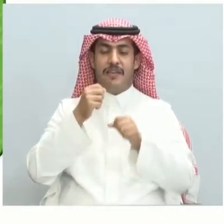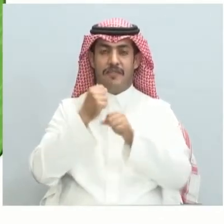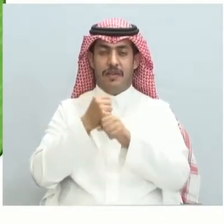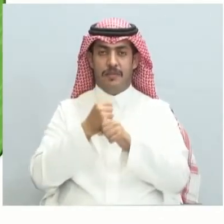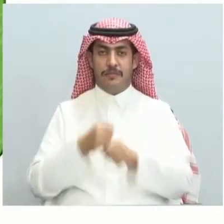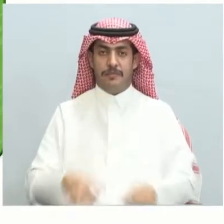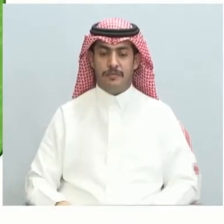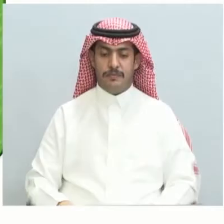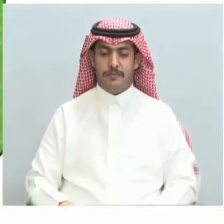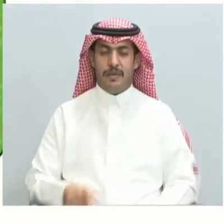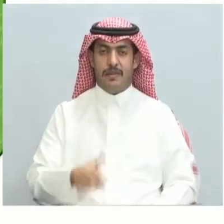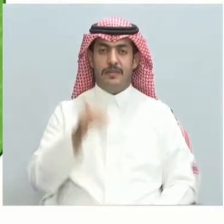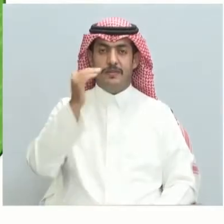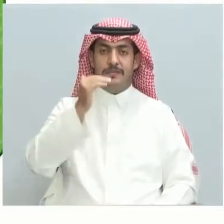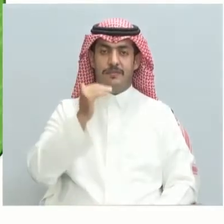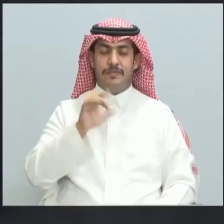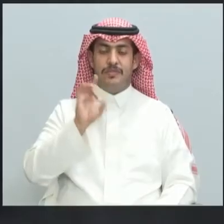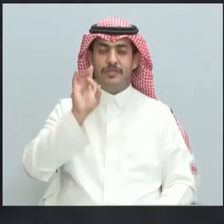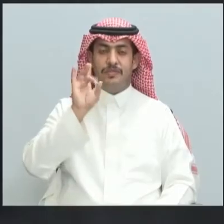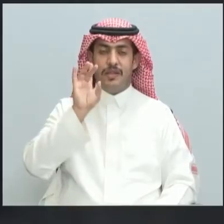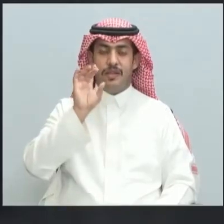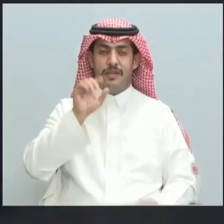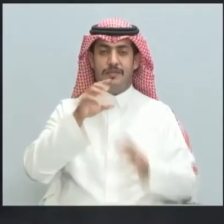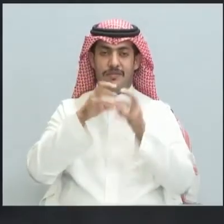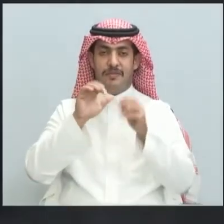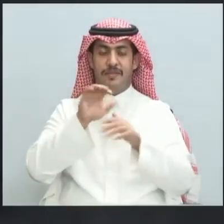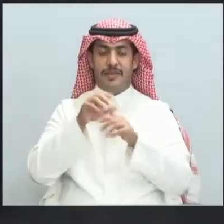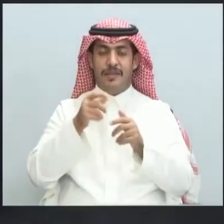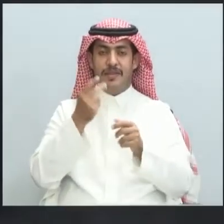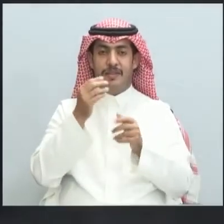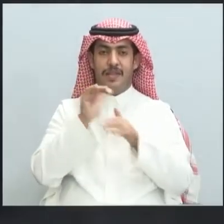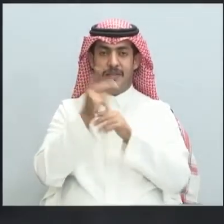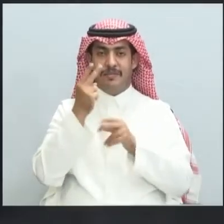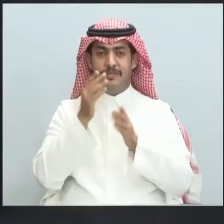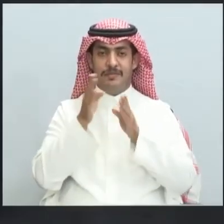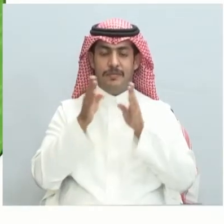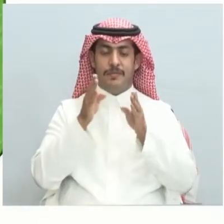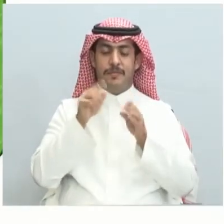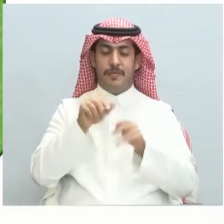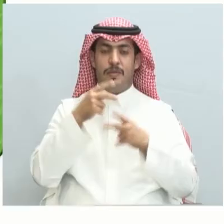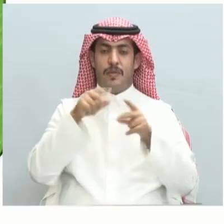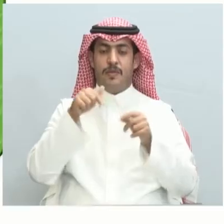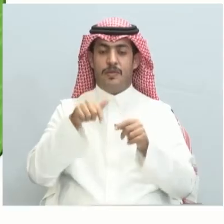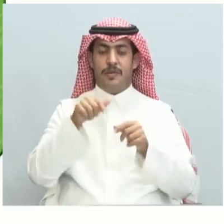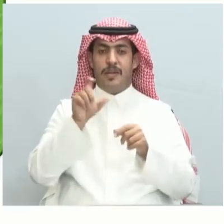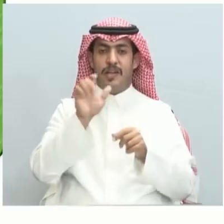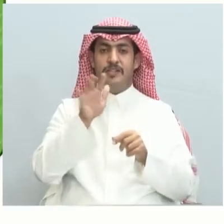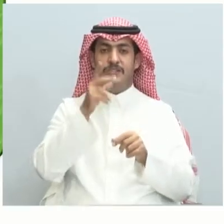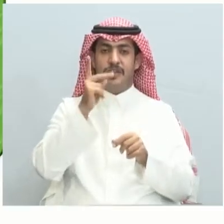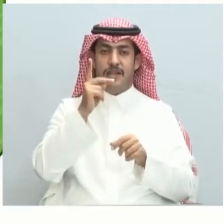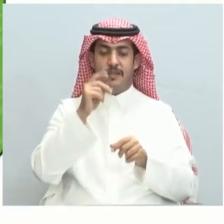الفعلي هذه المفردات باذن الله سنتعرف عليها في ثنايا درس اليوم نبدا هذا اليوم مع هذا